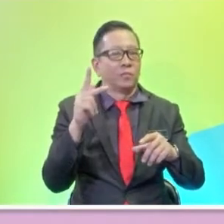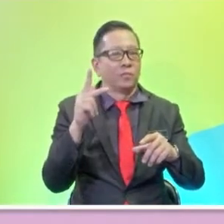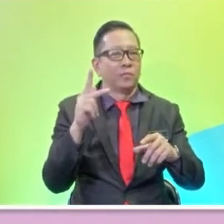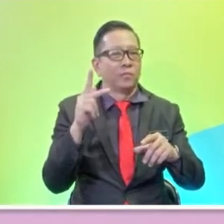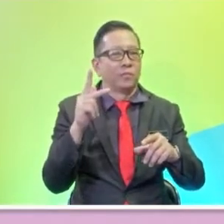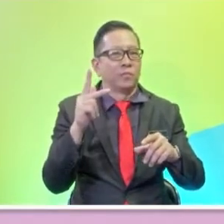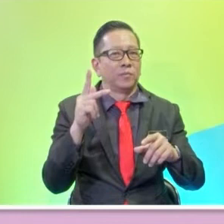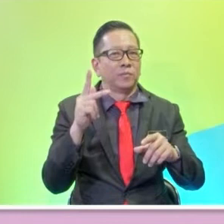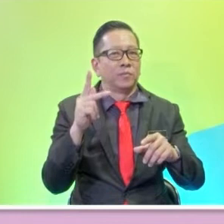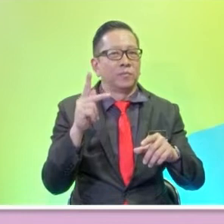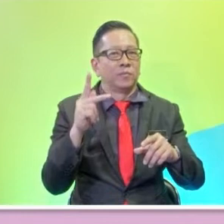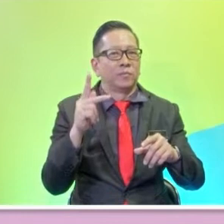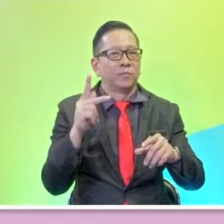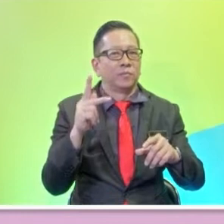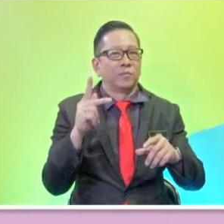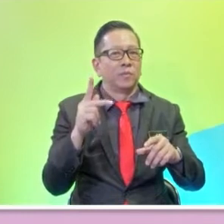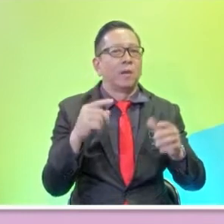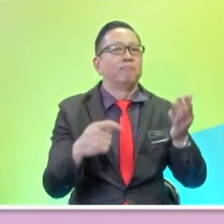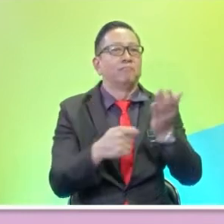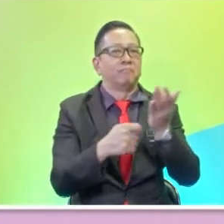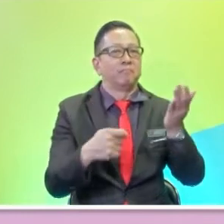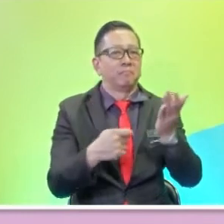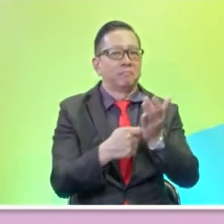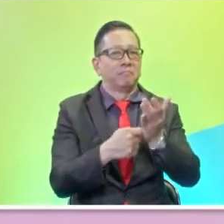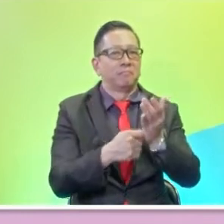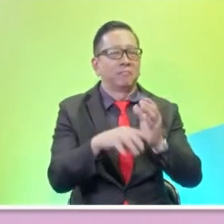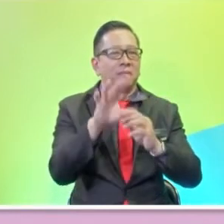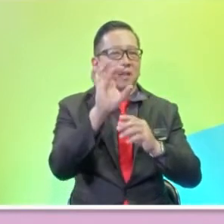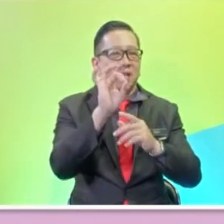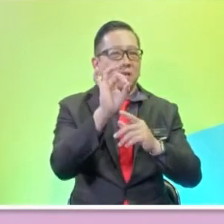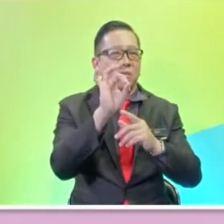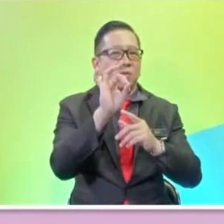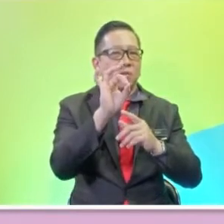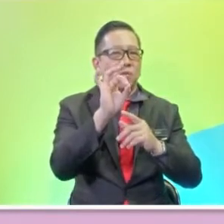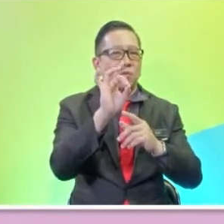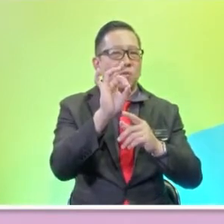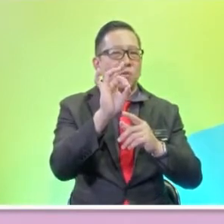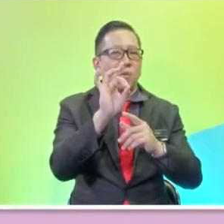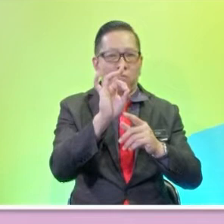belon nah oke tiba-tiba dp8 tuh 7